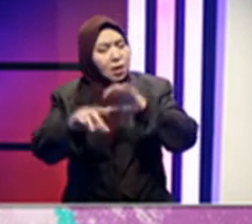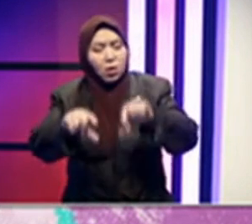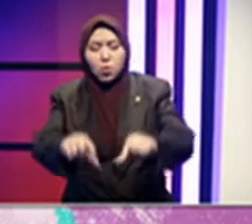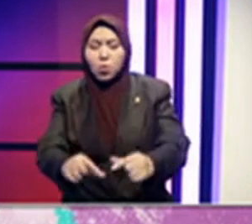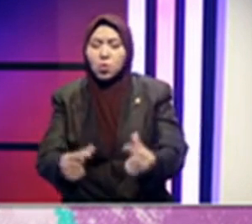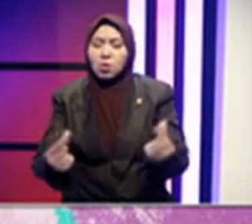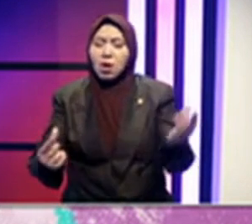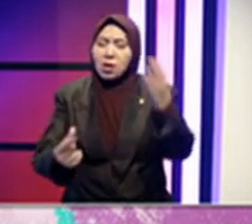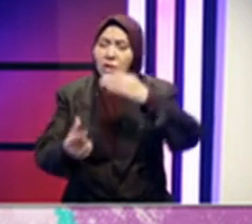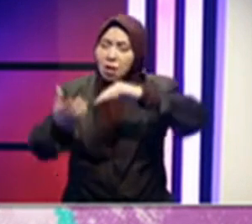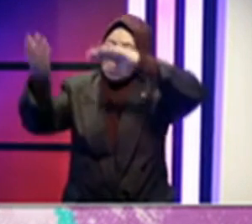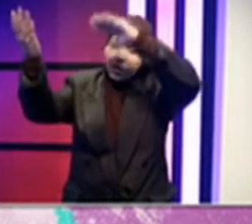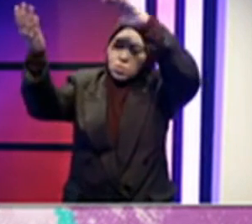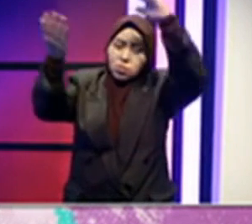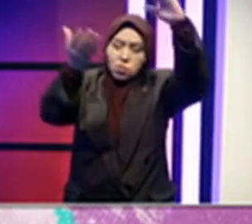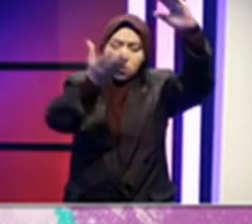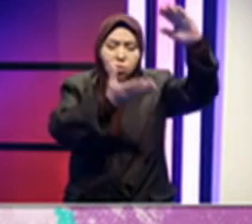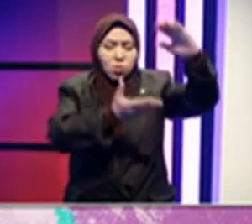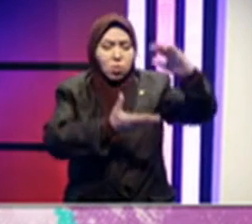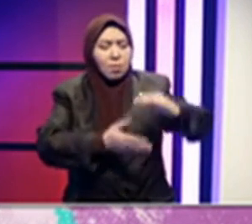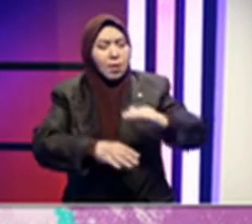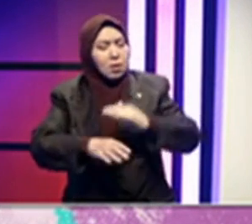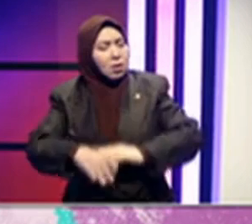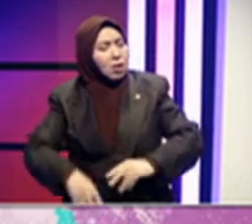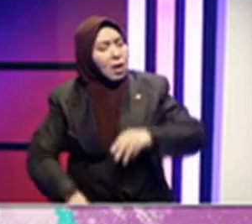بما نزل على